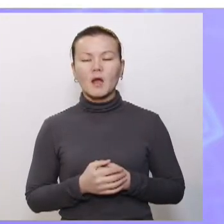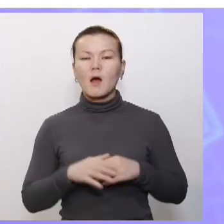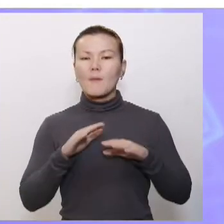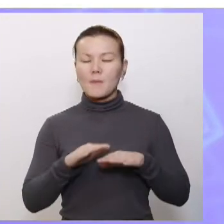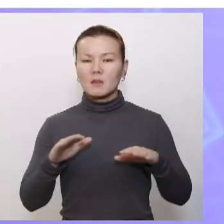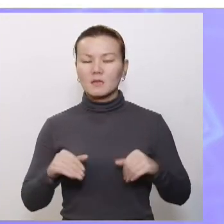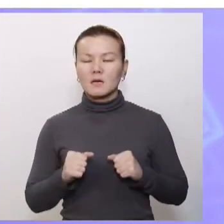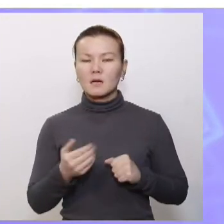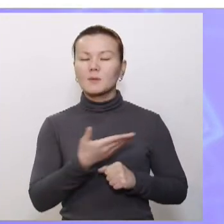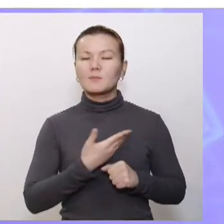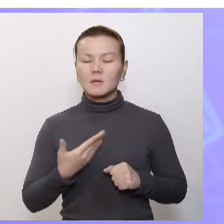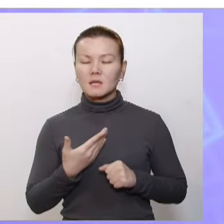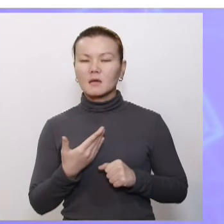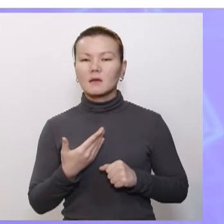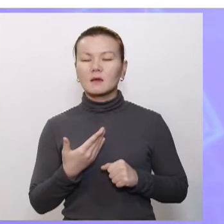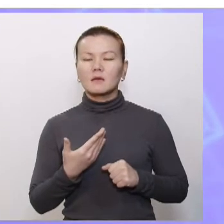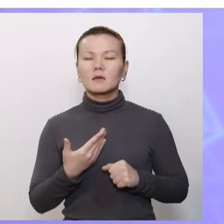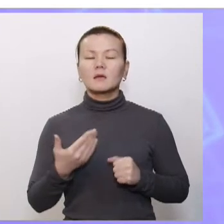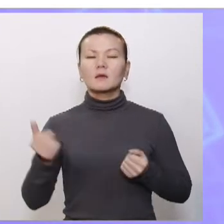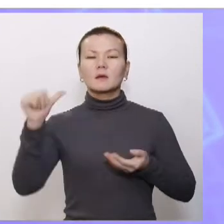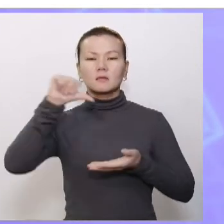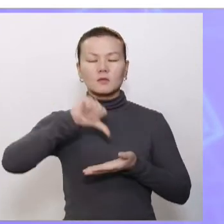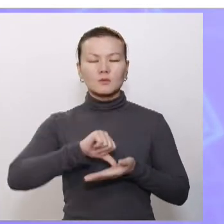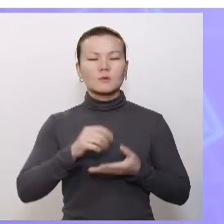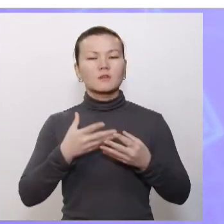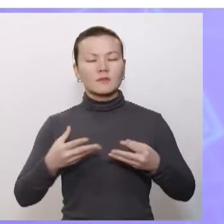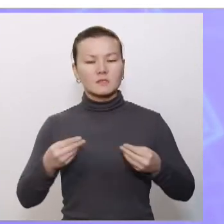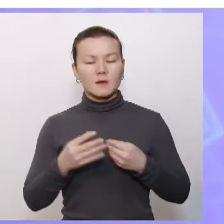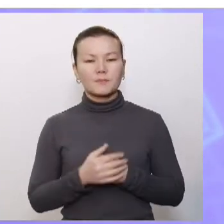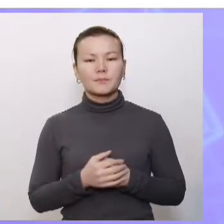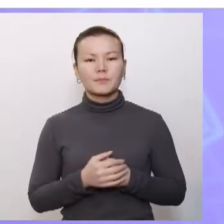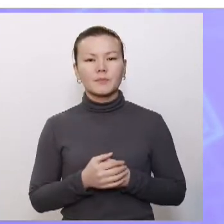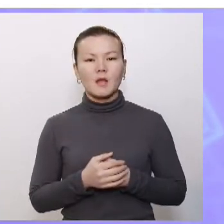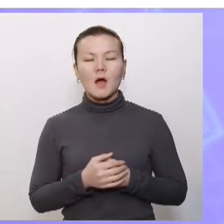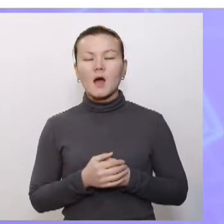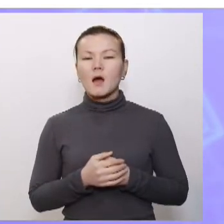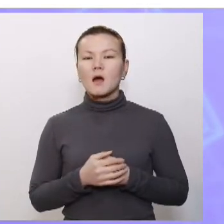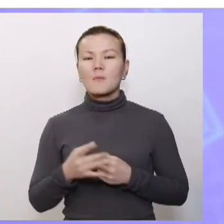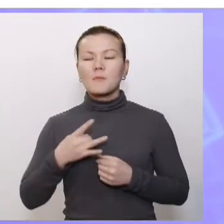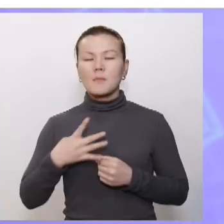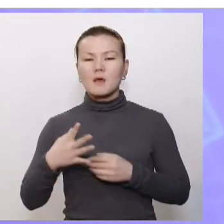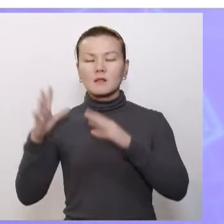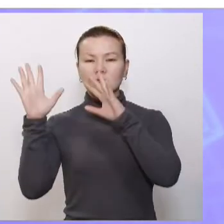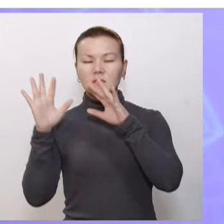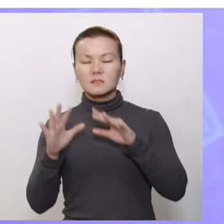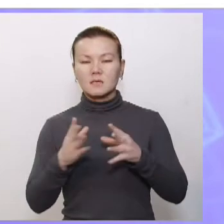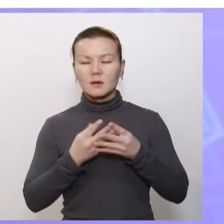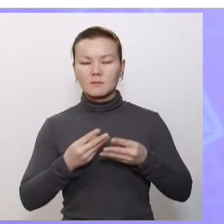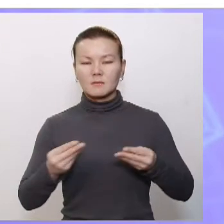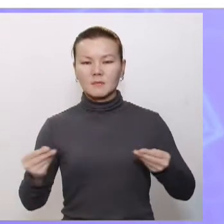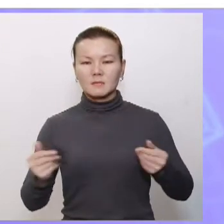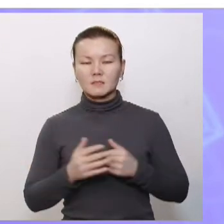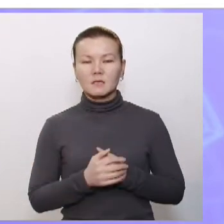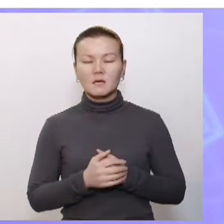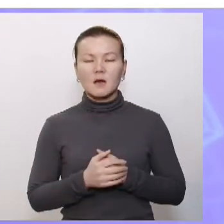Балдар, мына жаз келди. Аппак карлар эриди. Kuşlar